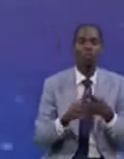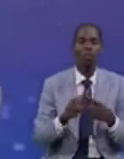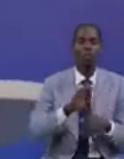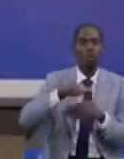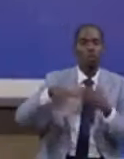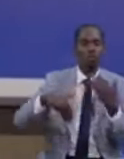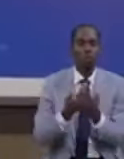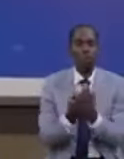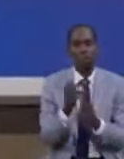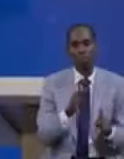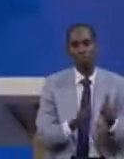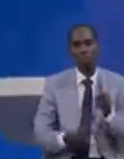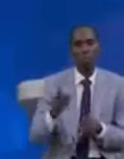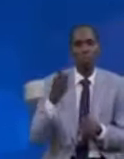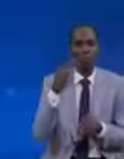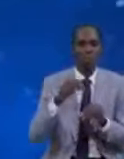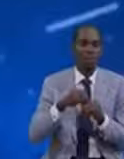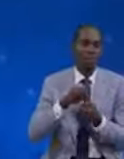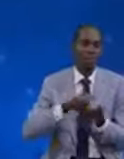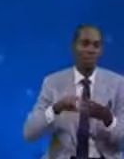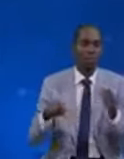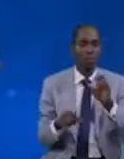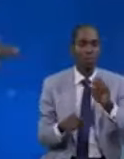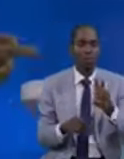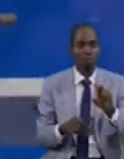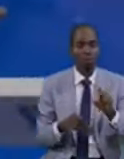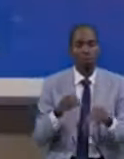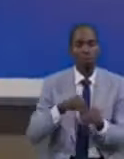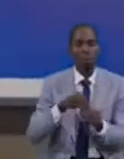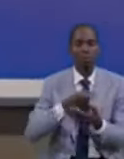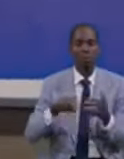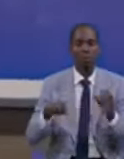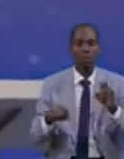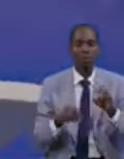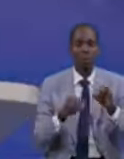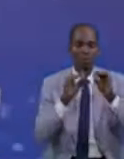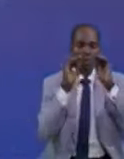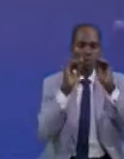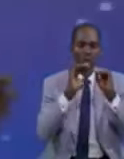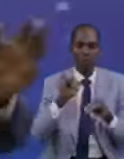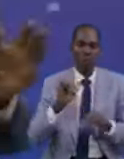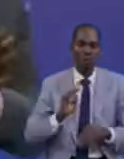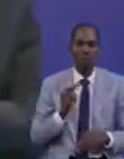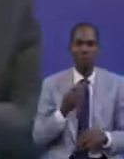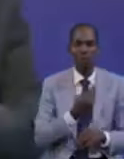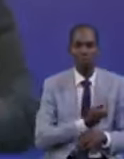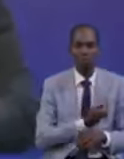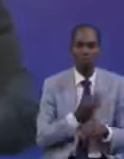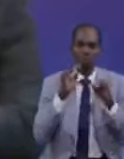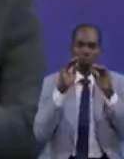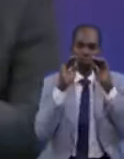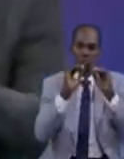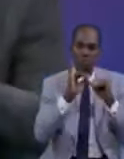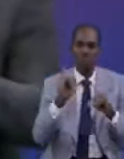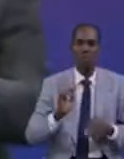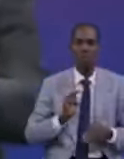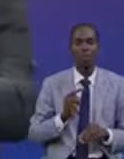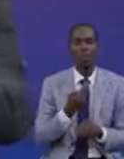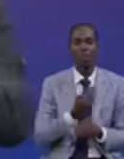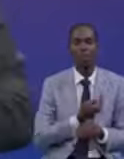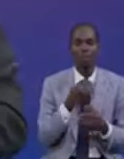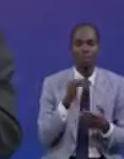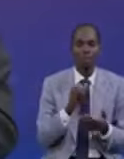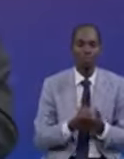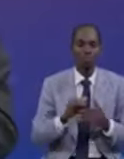hommes verset 12 verset 12 elle nous enseigne elle nous enseigne à renoncer à